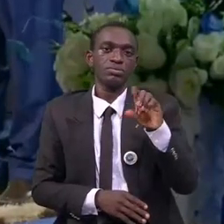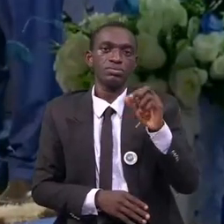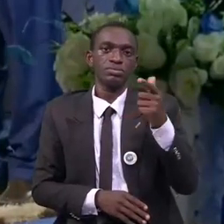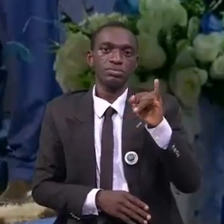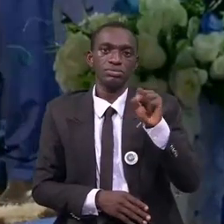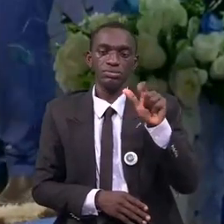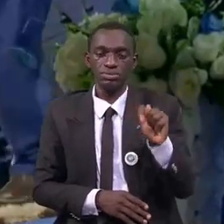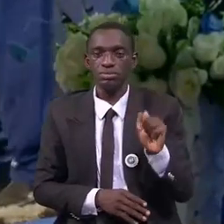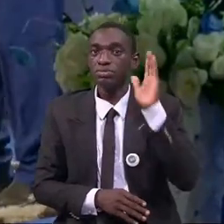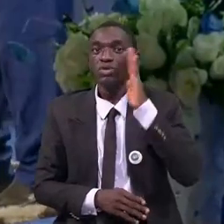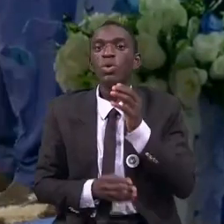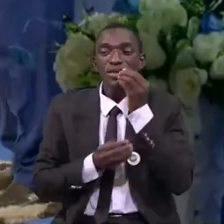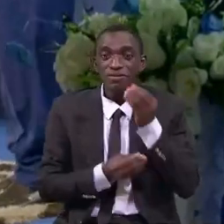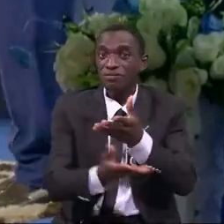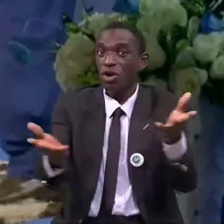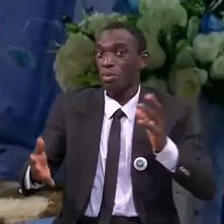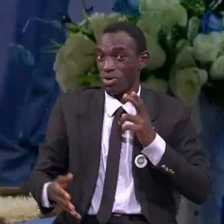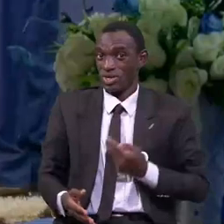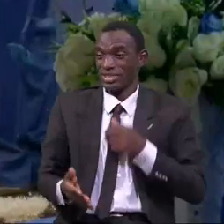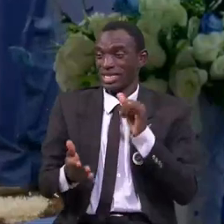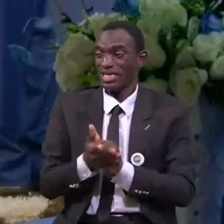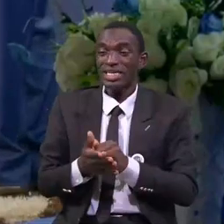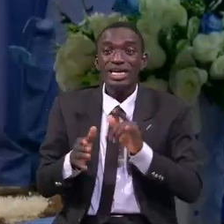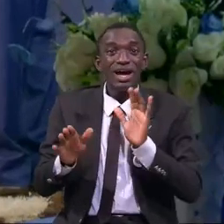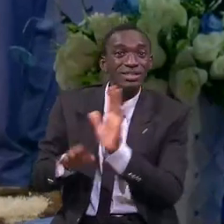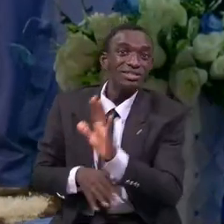que l'homme que l'ESP a reçu sa force la